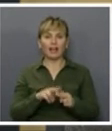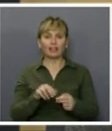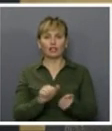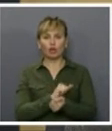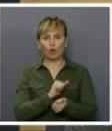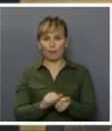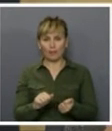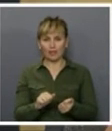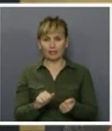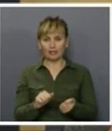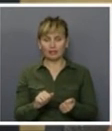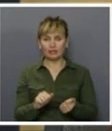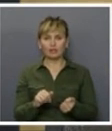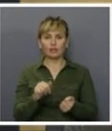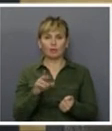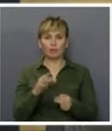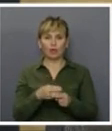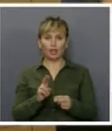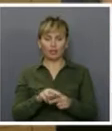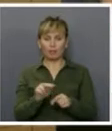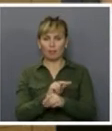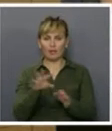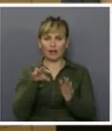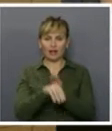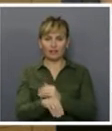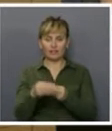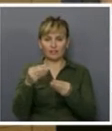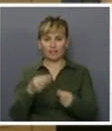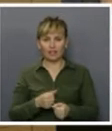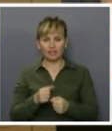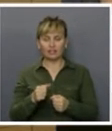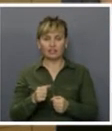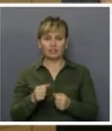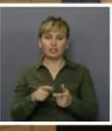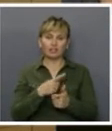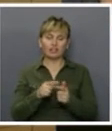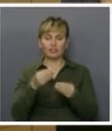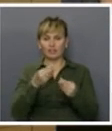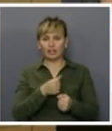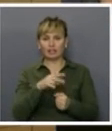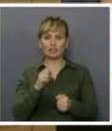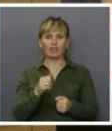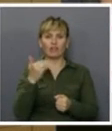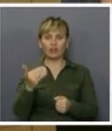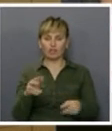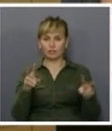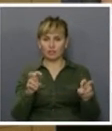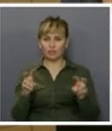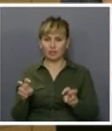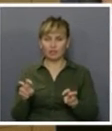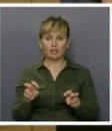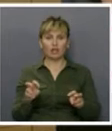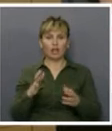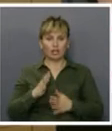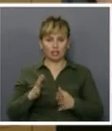документ, данные поправки, внесенные в документ, сказались на, или скажутся, может быть, да, на вашем сегменте? То есть ожидаете